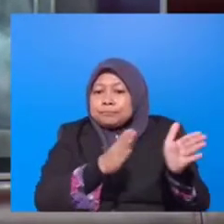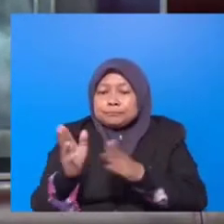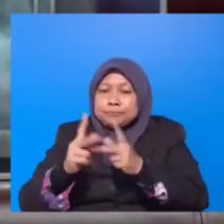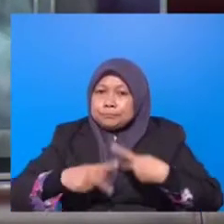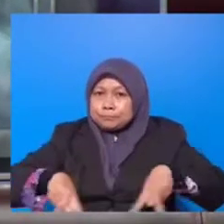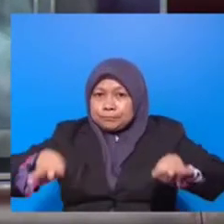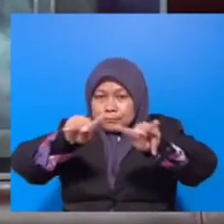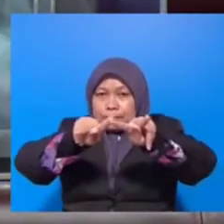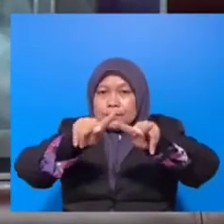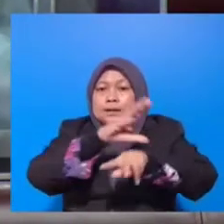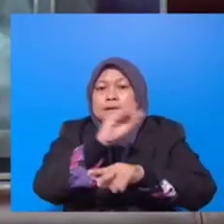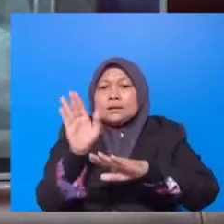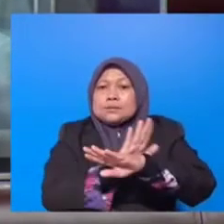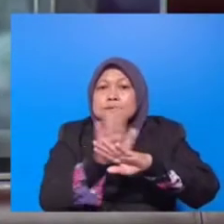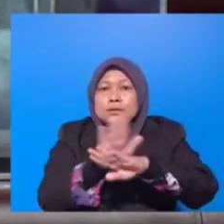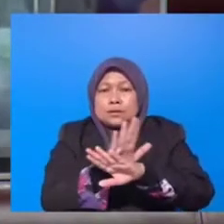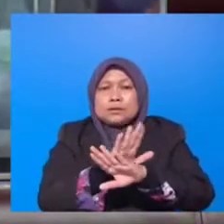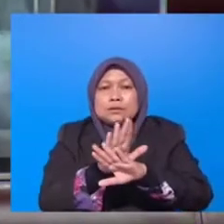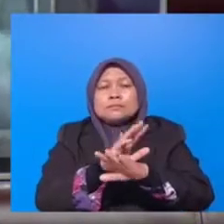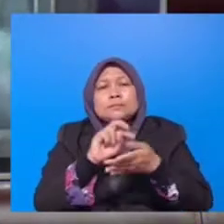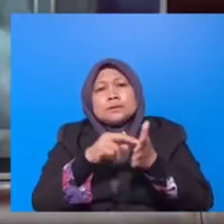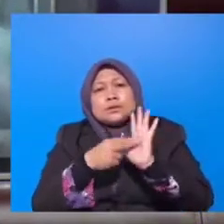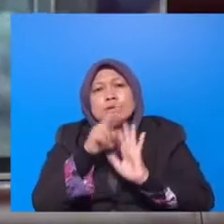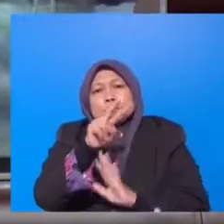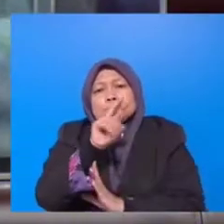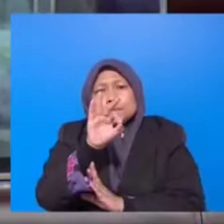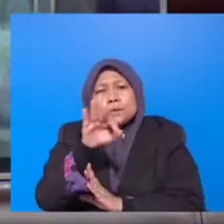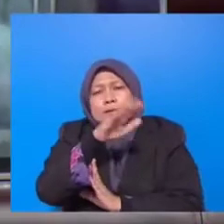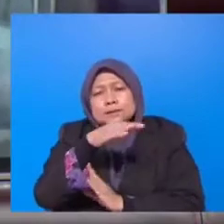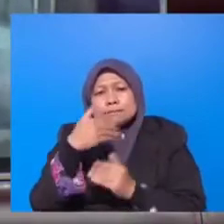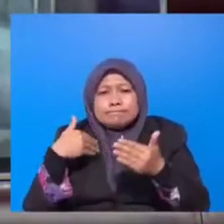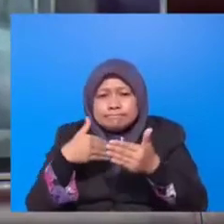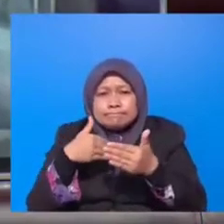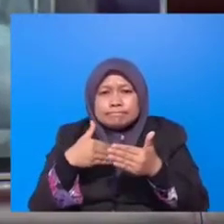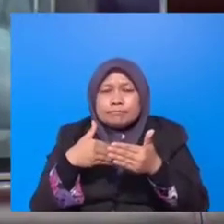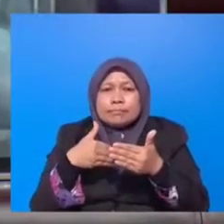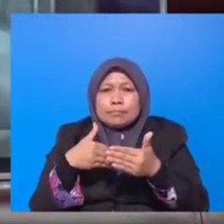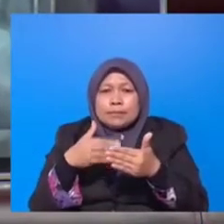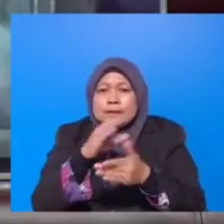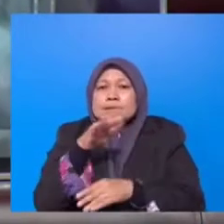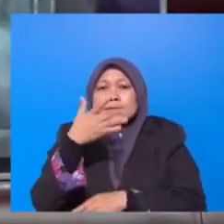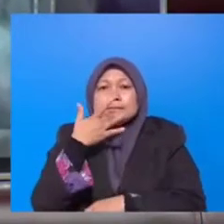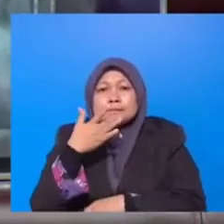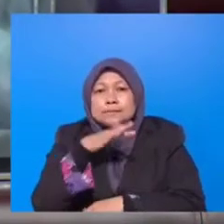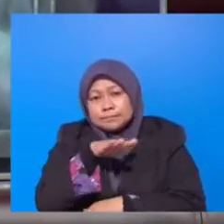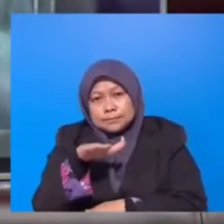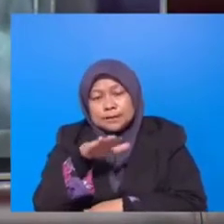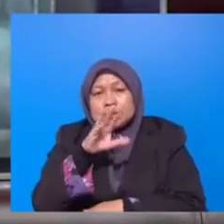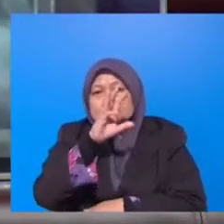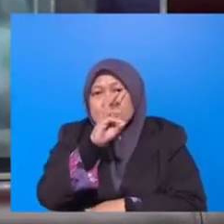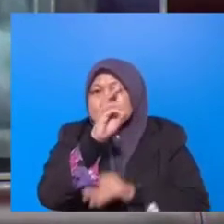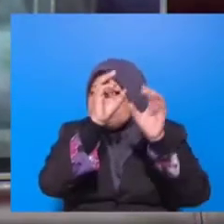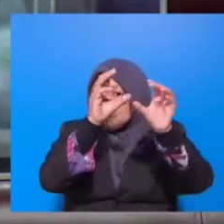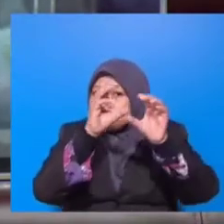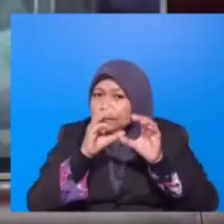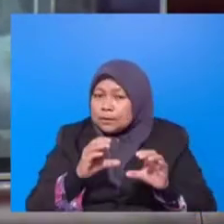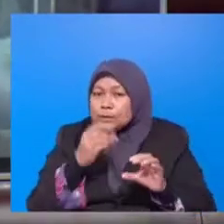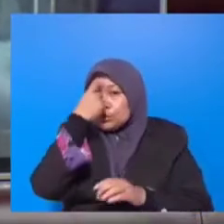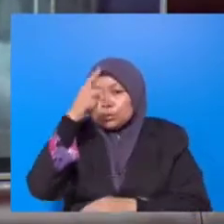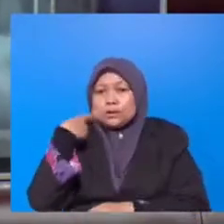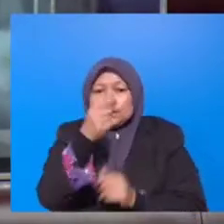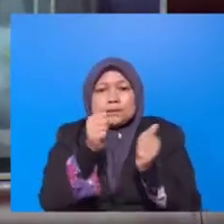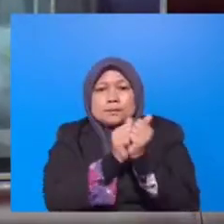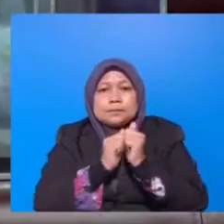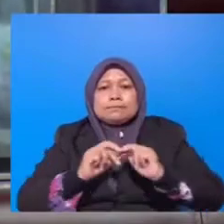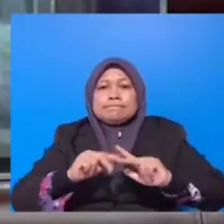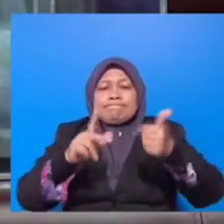pemulihan usahawan dan juga koperasi yang lebih kurang mempunyai 29 jangka pendek dan juga sederhana di bawah 6 strategi yang mana untuk kita